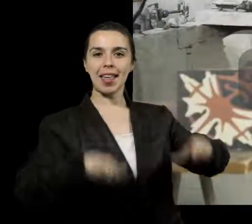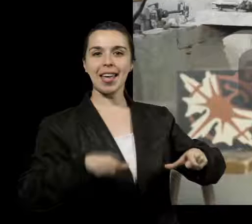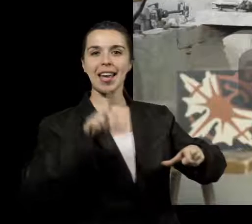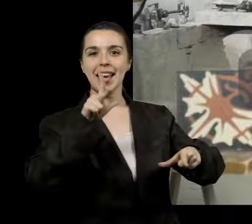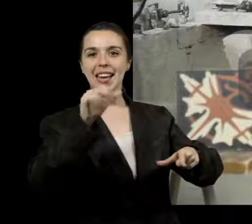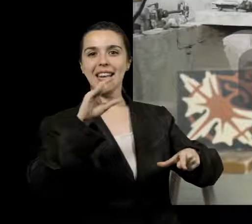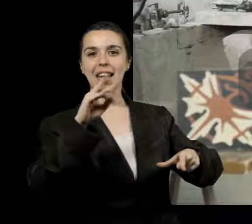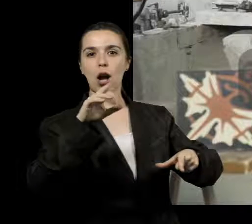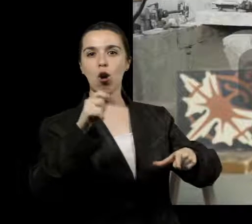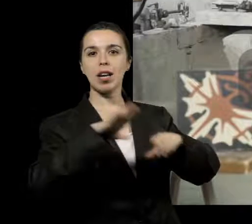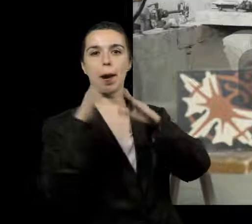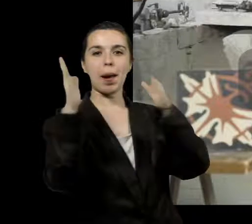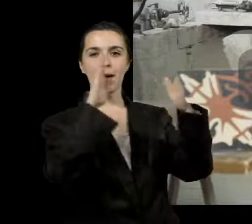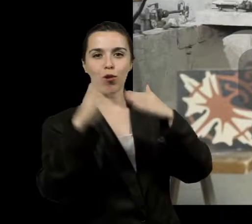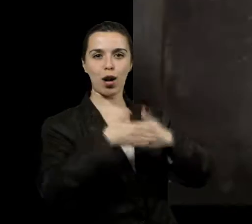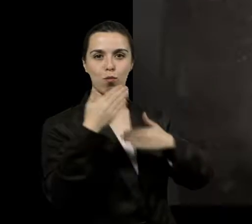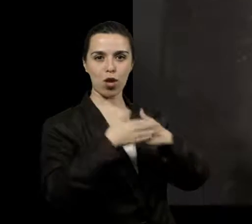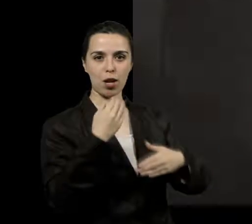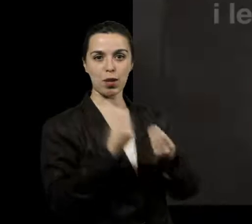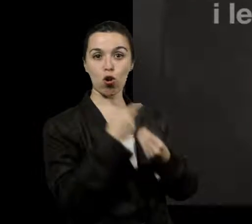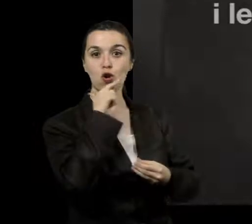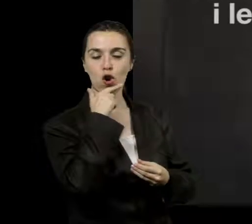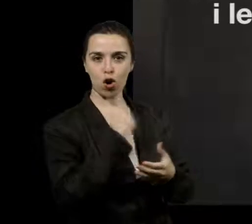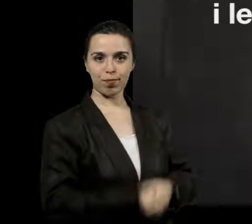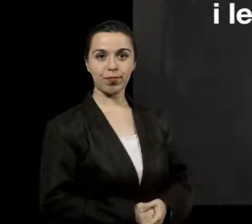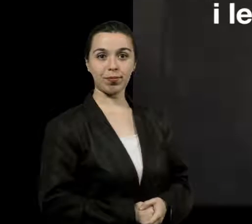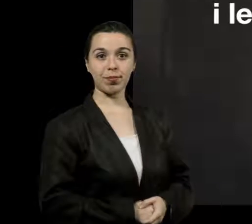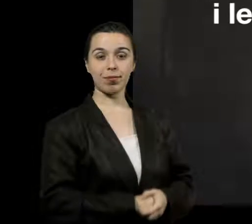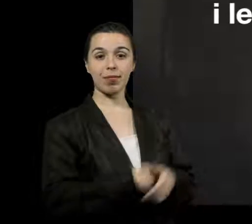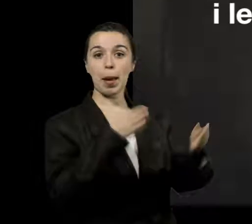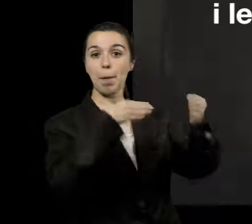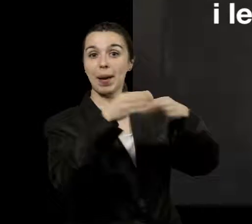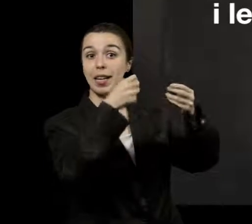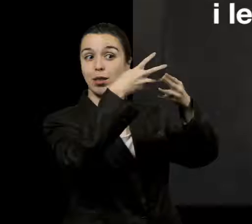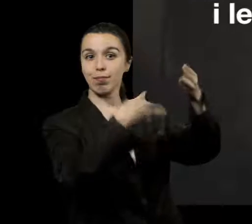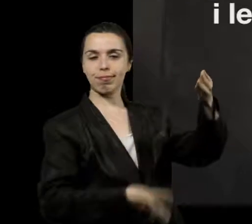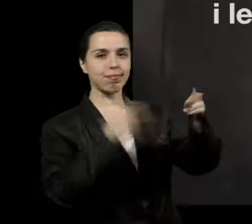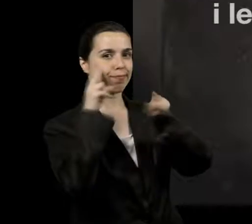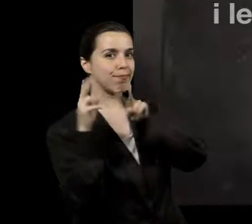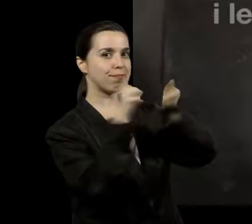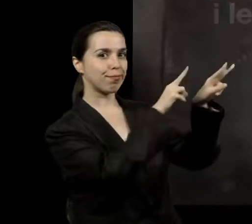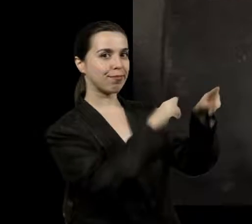ciment acolorit en el període del modernisme. Els materials que utilitzarem són